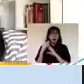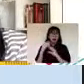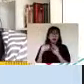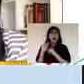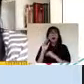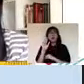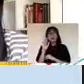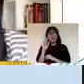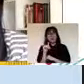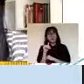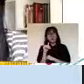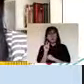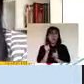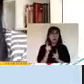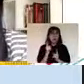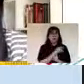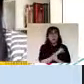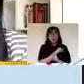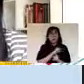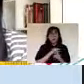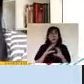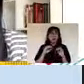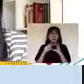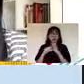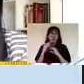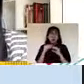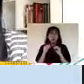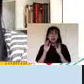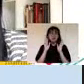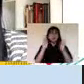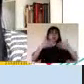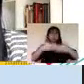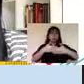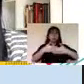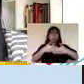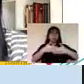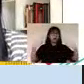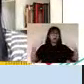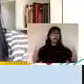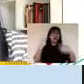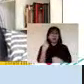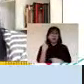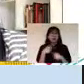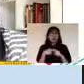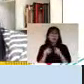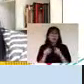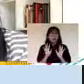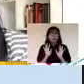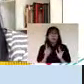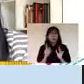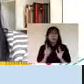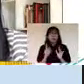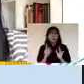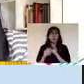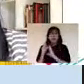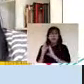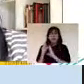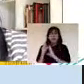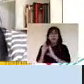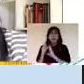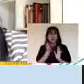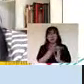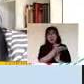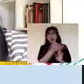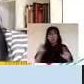pembahasan panjang, biasanya masih tertutup, tapi nanti kita akan lakukan rapat-rapat terbuka juga. Untuk